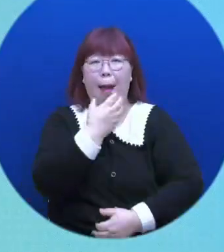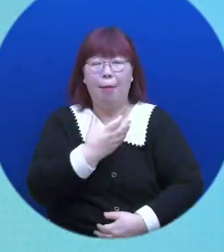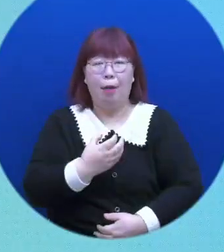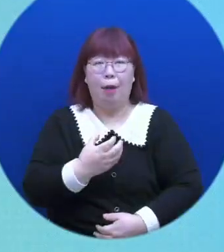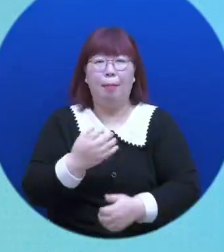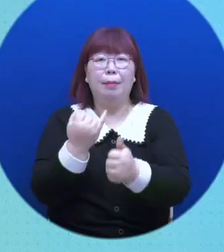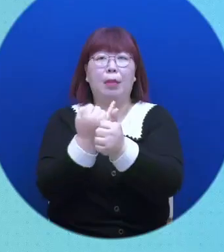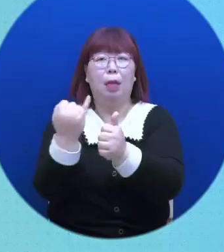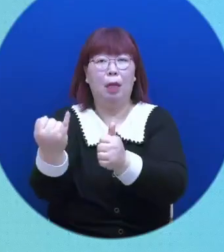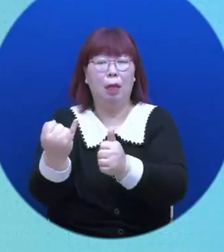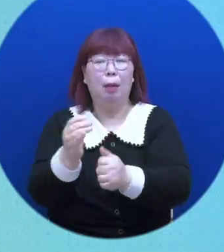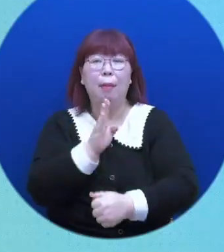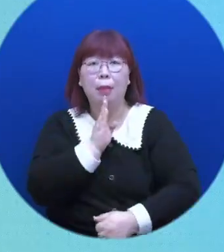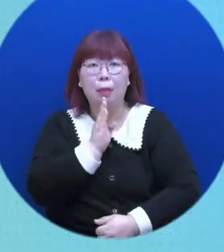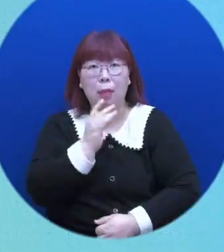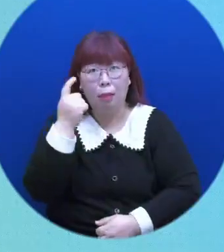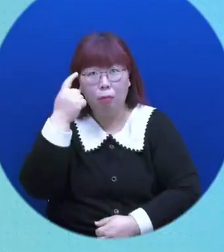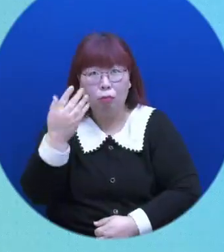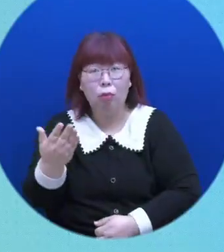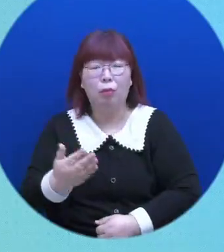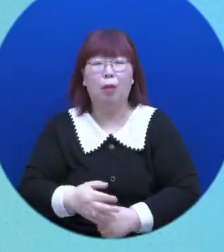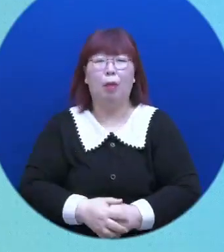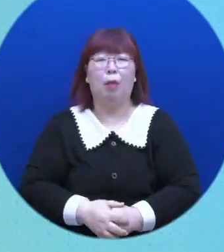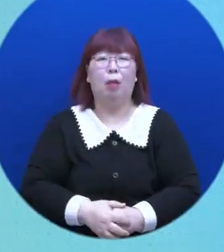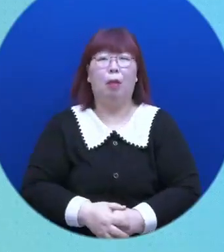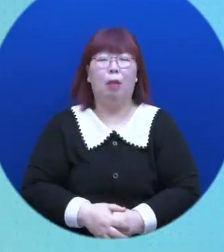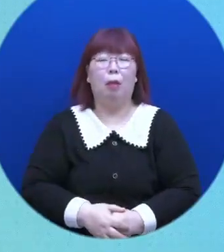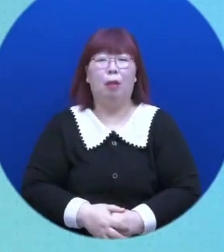아니냐? 그러면 그들이